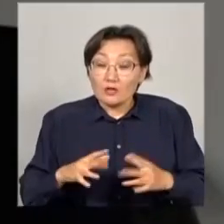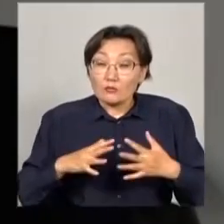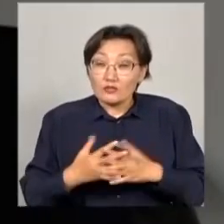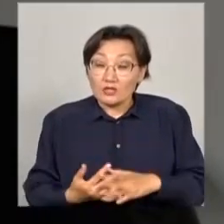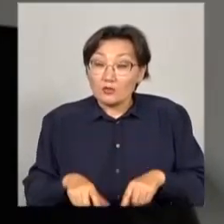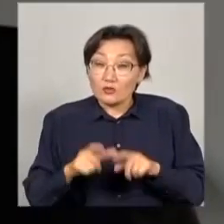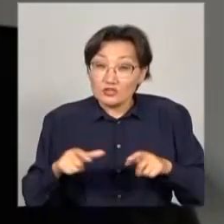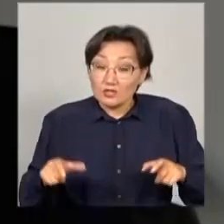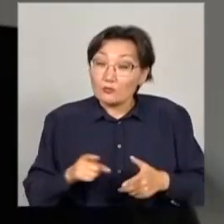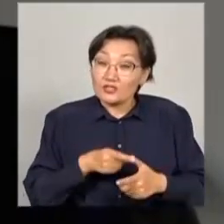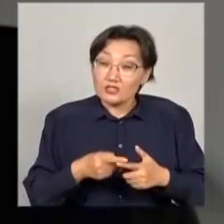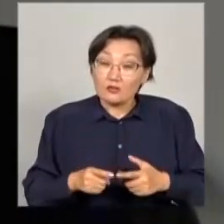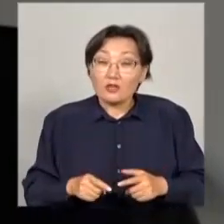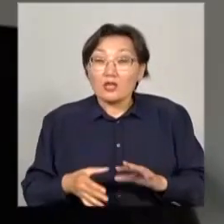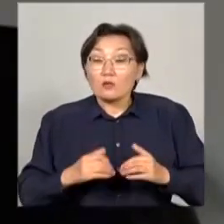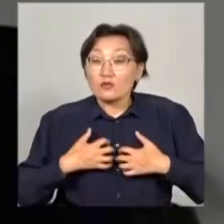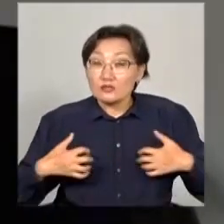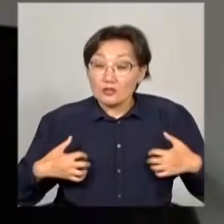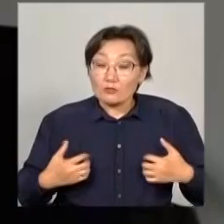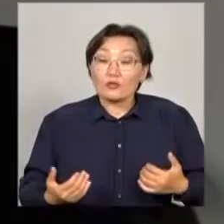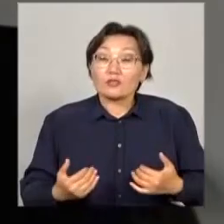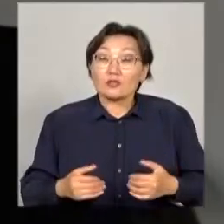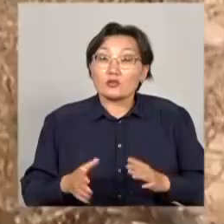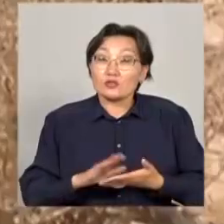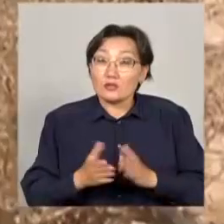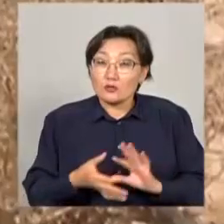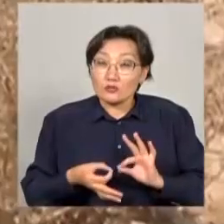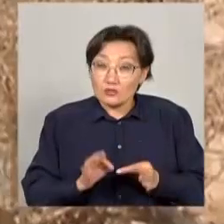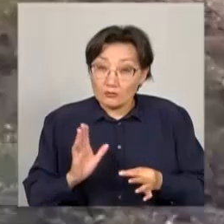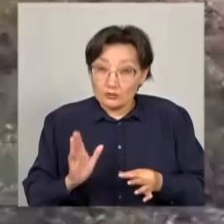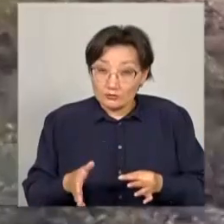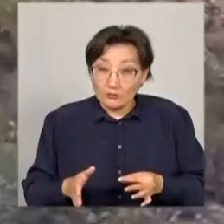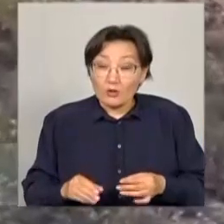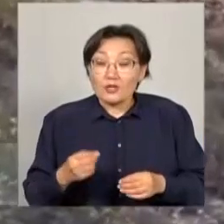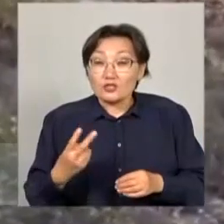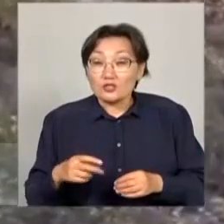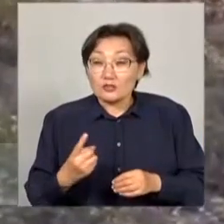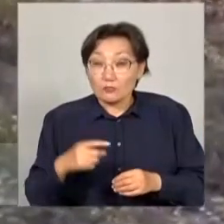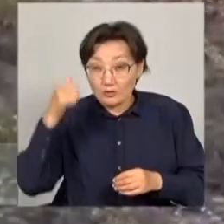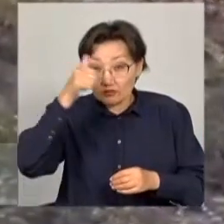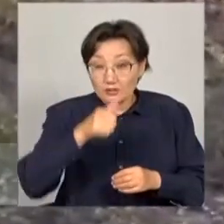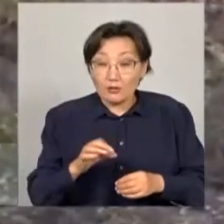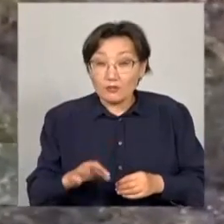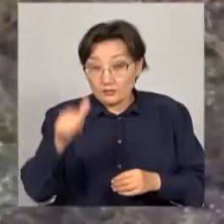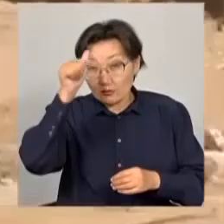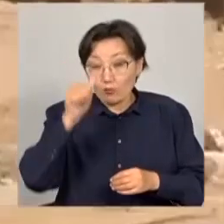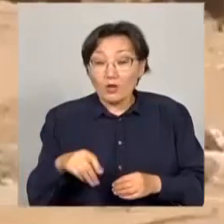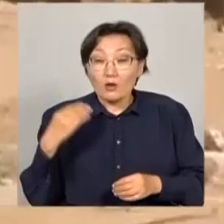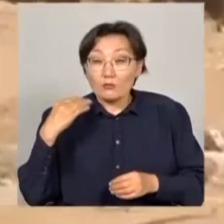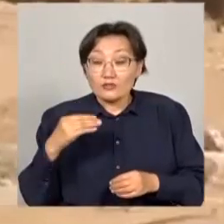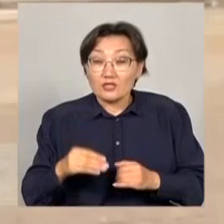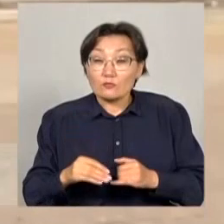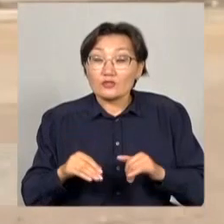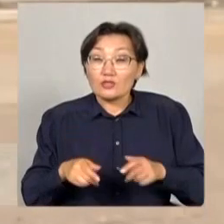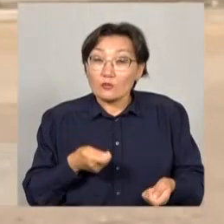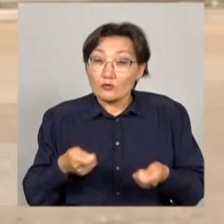мекеннің тұрғындарының немесе жан-жануарлардың тұрмысын қиындатады. Мәселен, 2021 жылдың қазан айында Маңғыстаудың